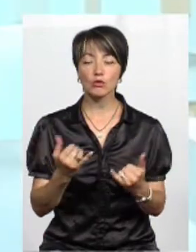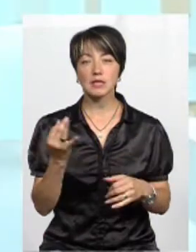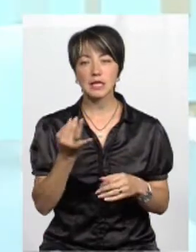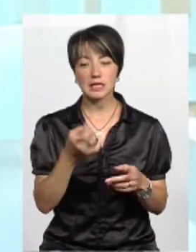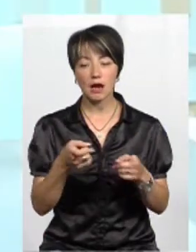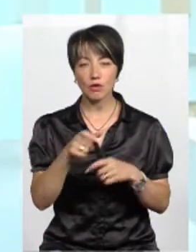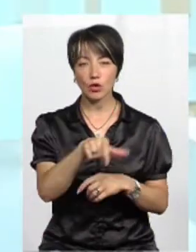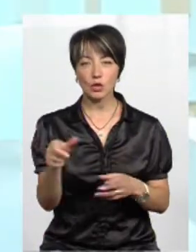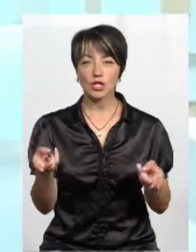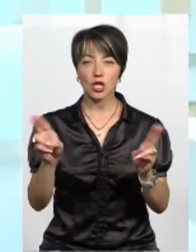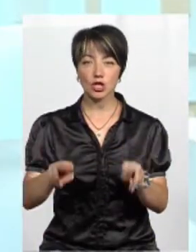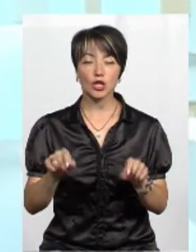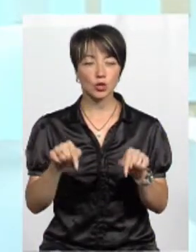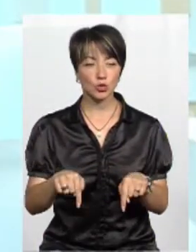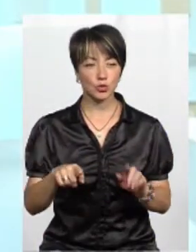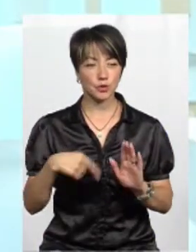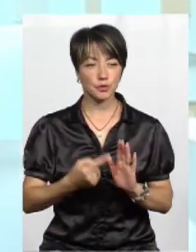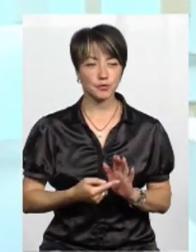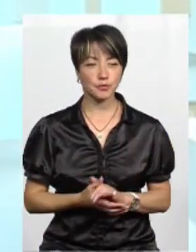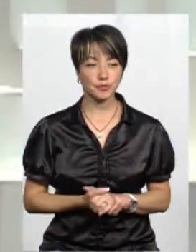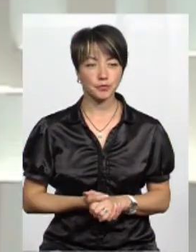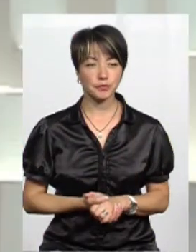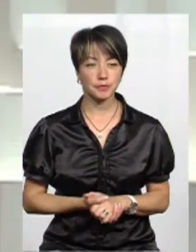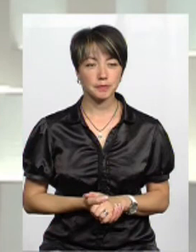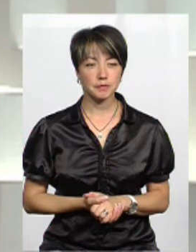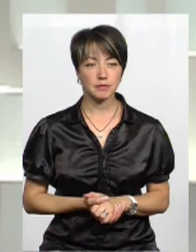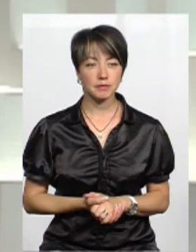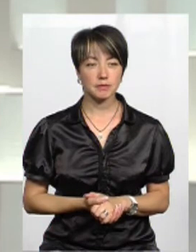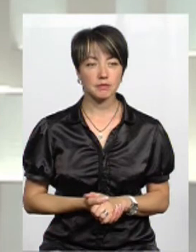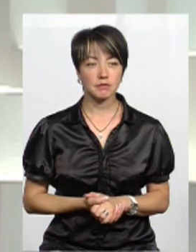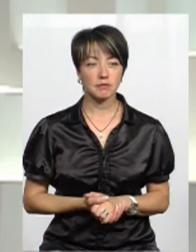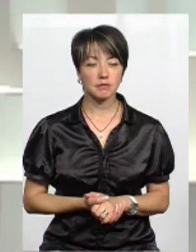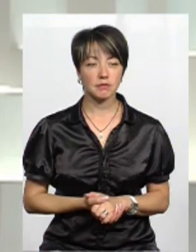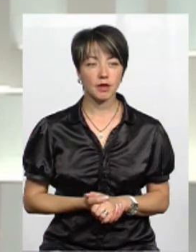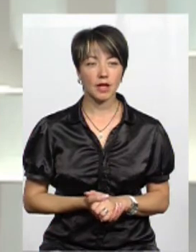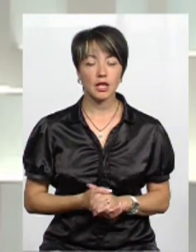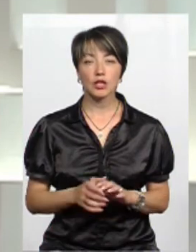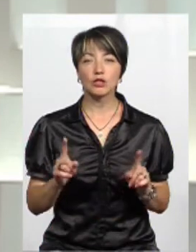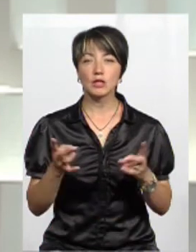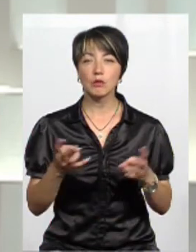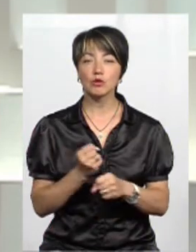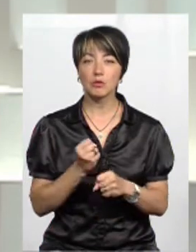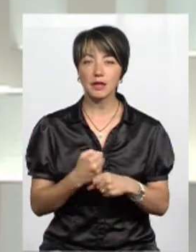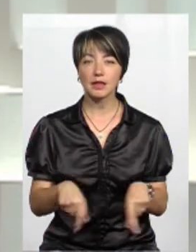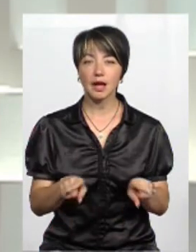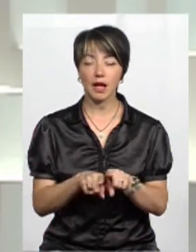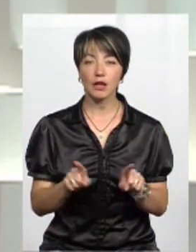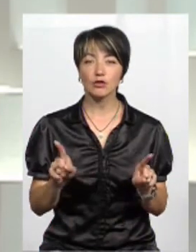зацікавлювати людей залишатись тут? Ну, щось треба зробити таке,